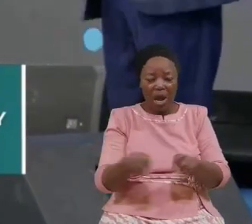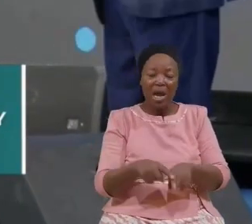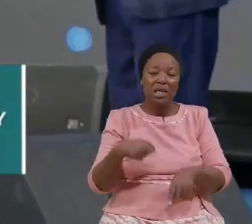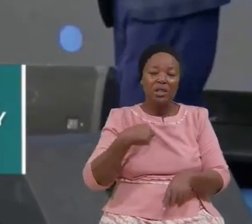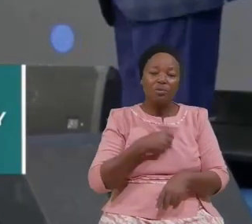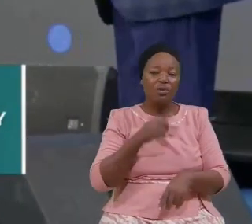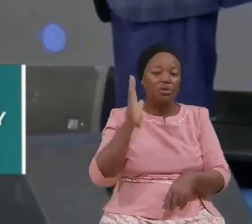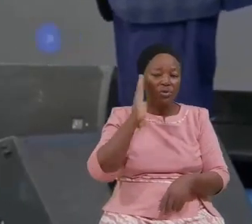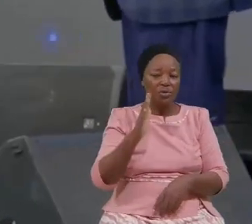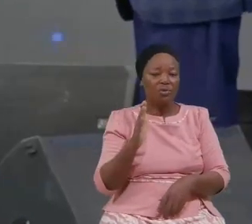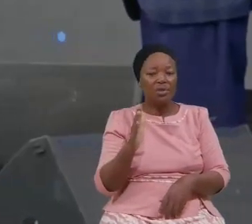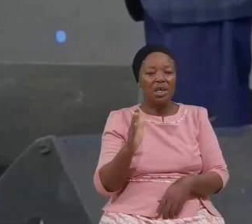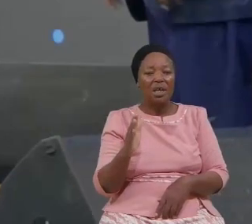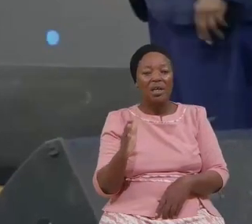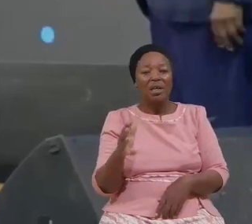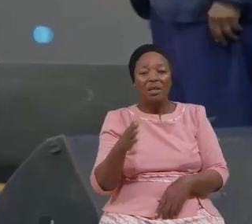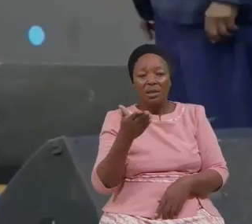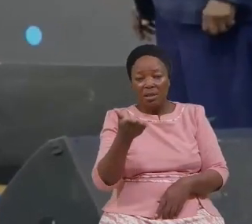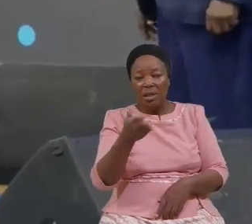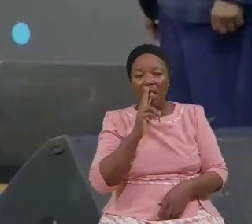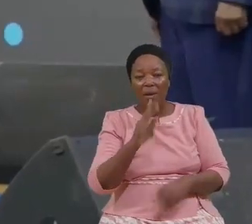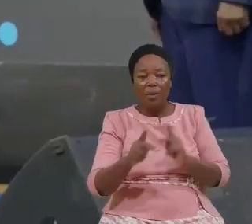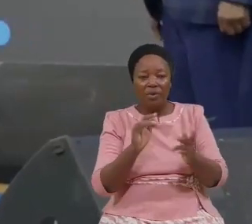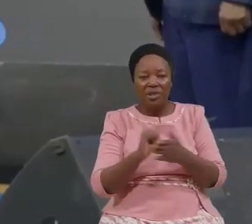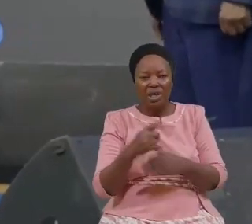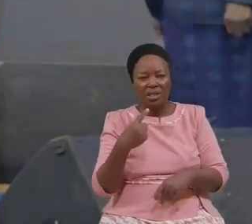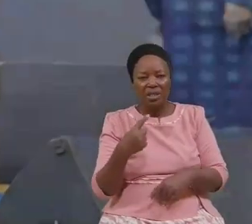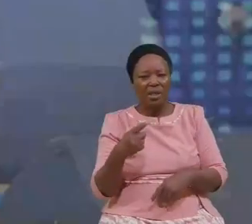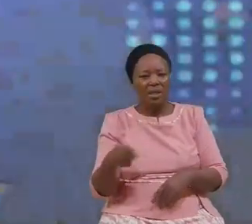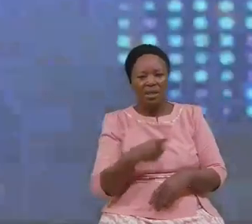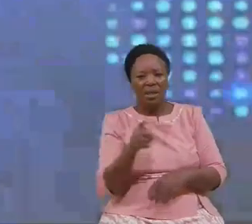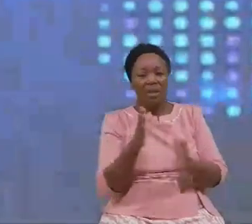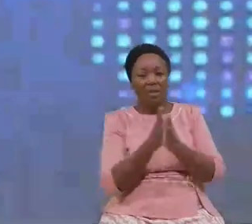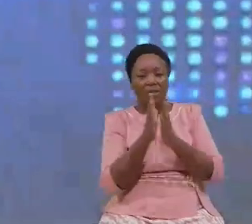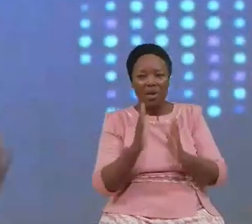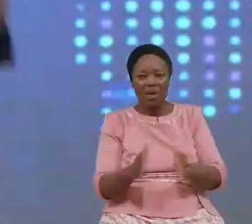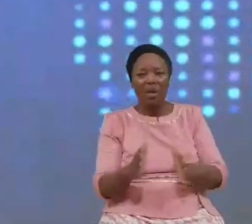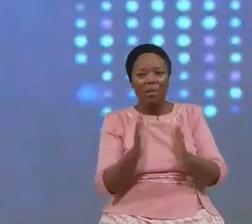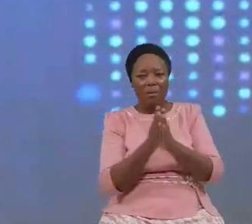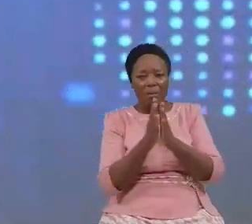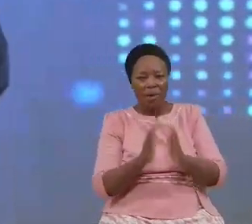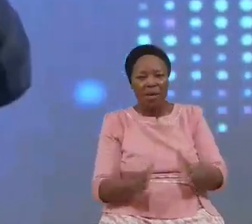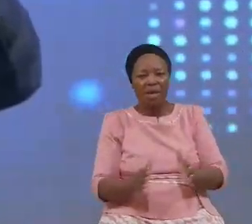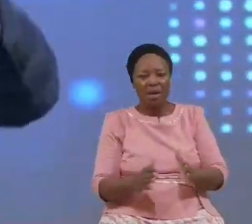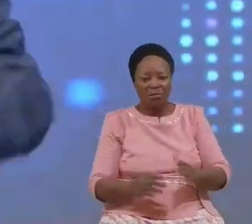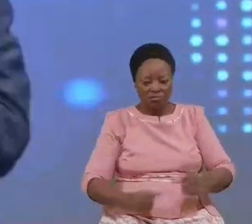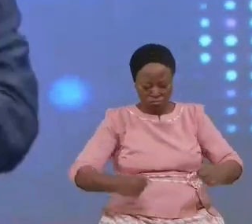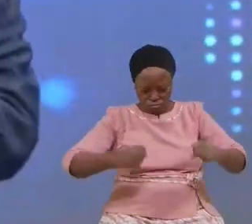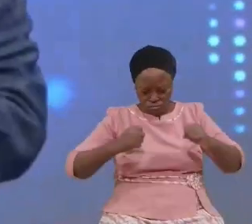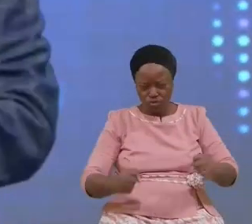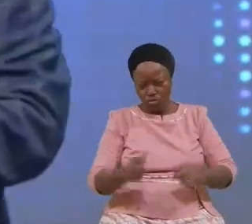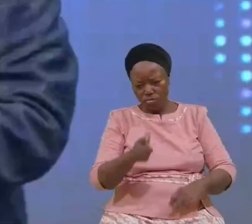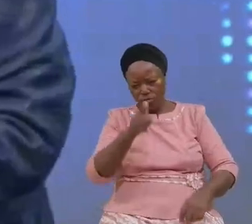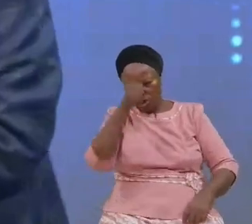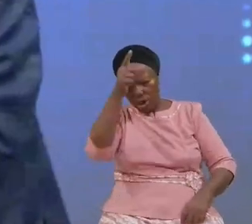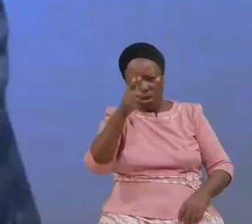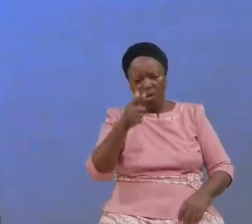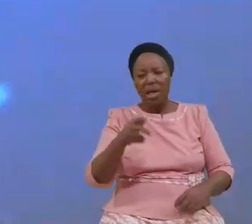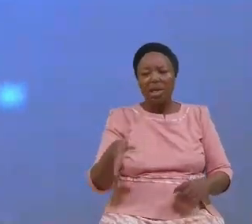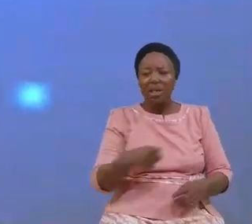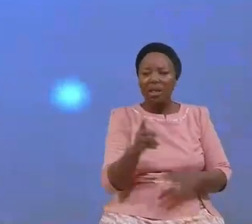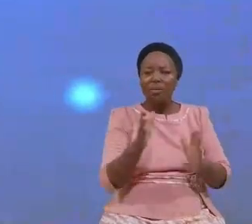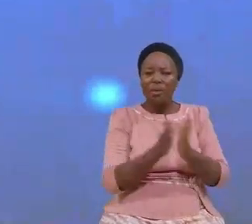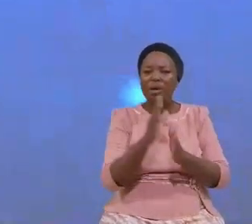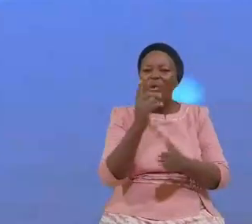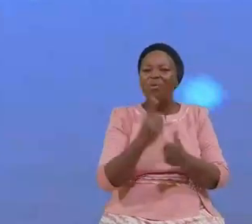qui a des gens qui disent que leurs prières qui sont des gens dans la prière qu'il brille pourquoi prient-il